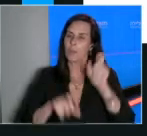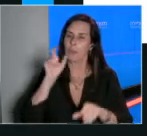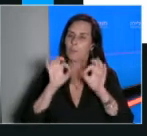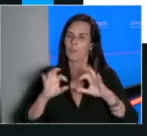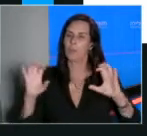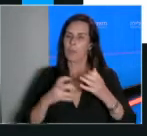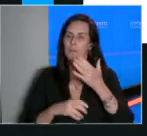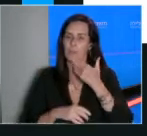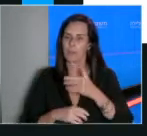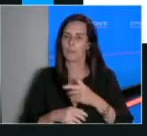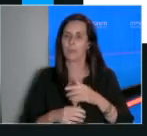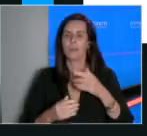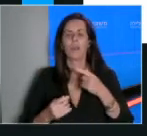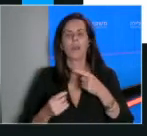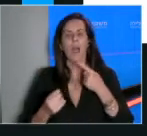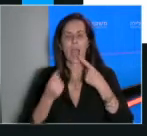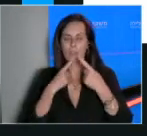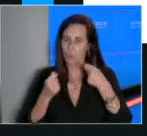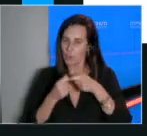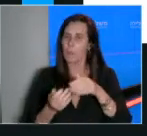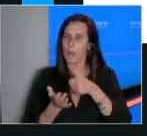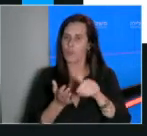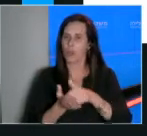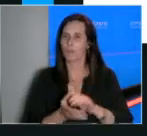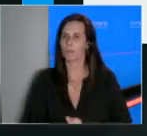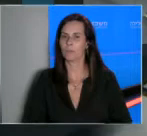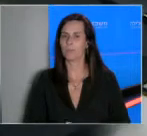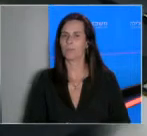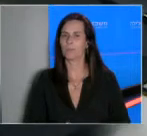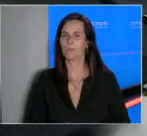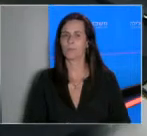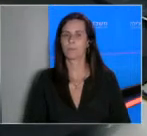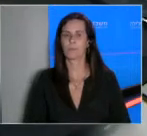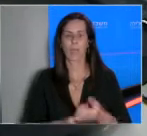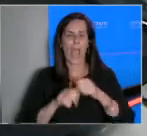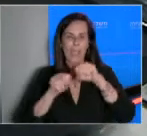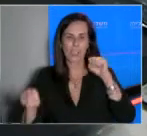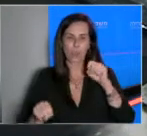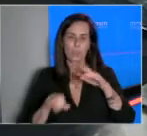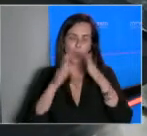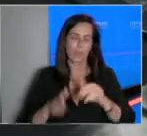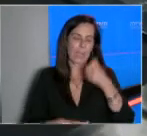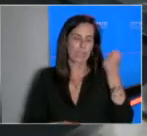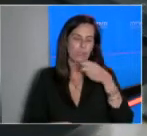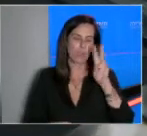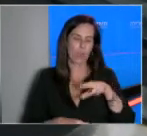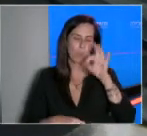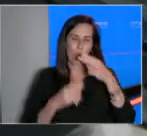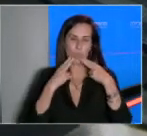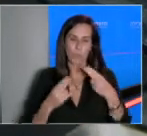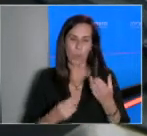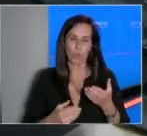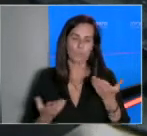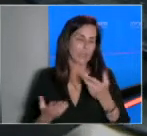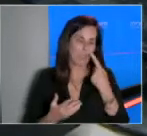קודש למען האדם ולמען החברה בישראל. השיחות בנושא יימשכו. תמר, ההסתדרות זה אולי הגוף הכי חזק שיכול להביא לפתרון כרגע,